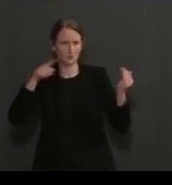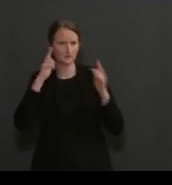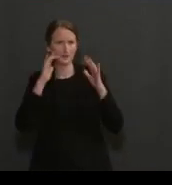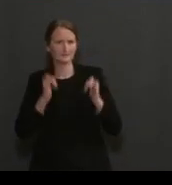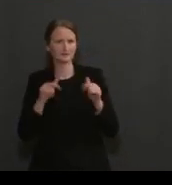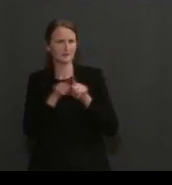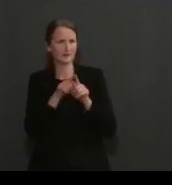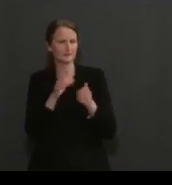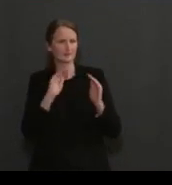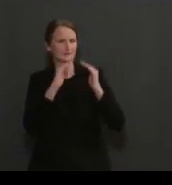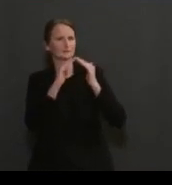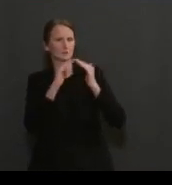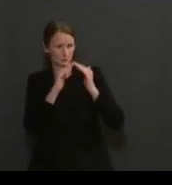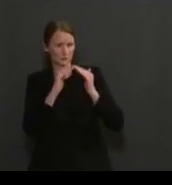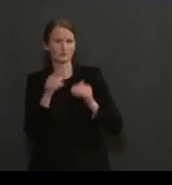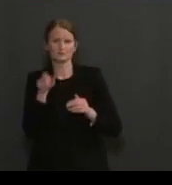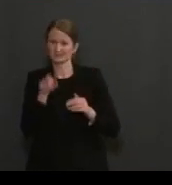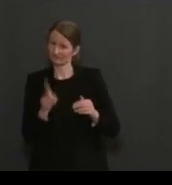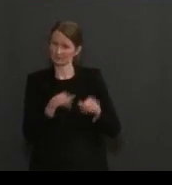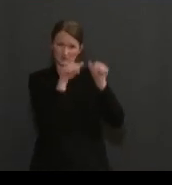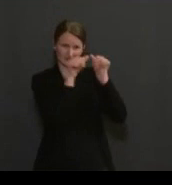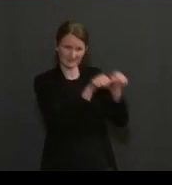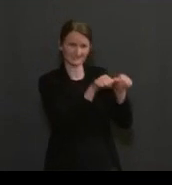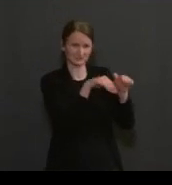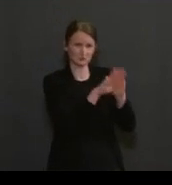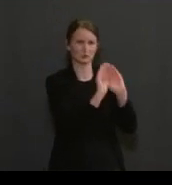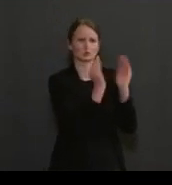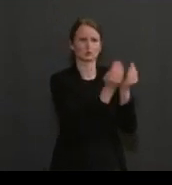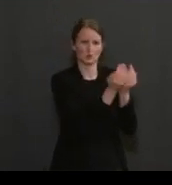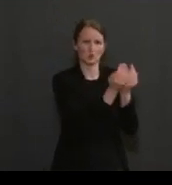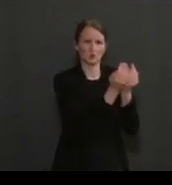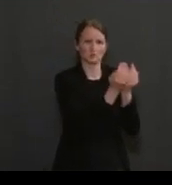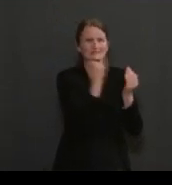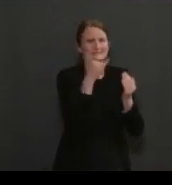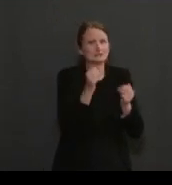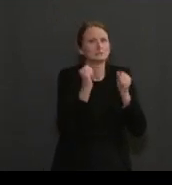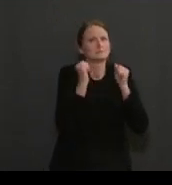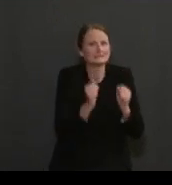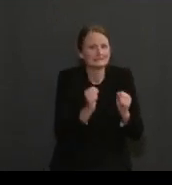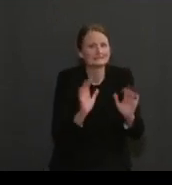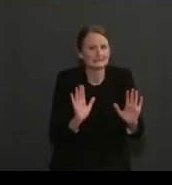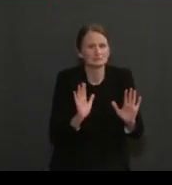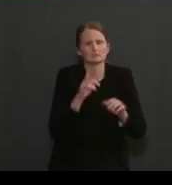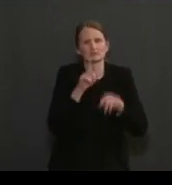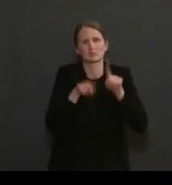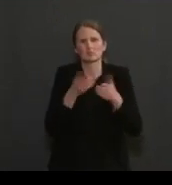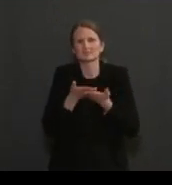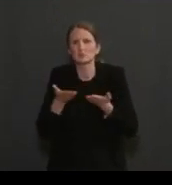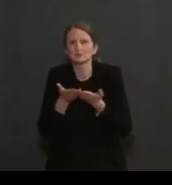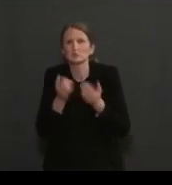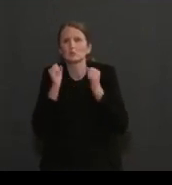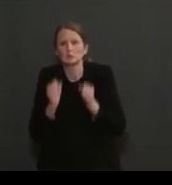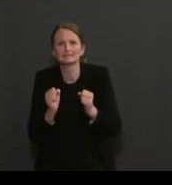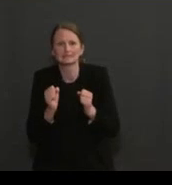possible, bien sûr. Et on comprend très bien que dans certaines circonstances, c'est complexe. Si une chambre est disponible, je pense qu'il faut vraiment la réserver à